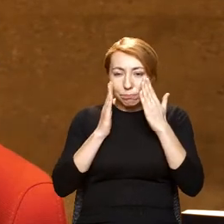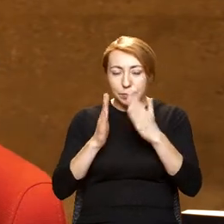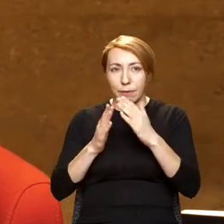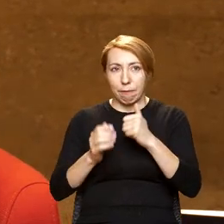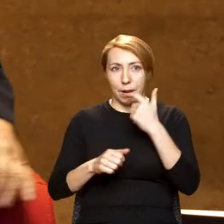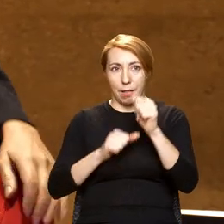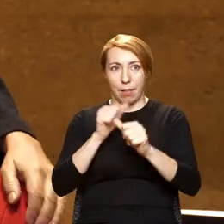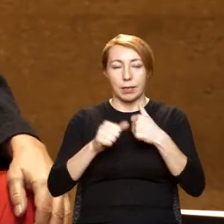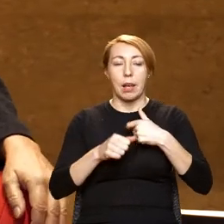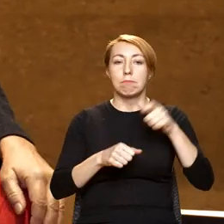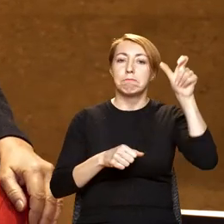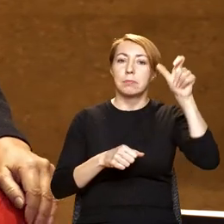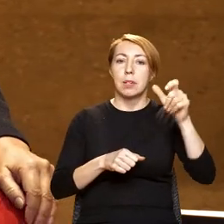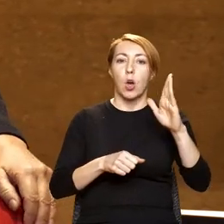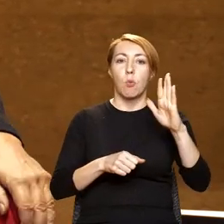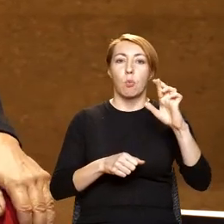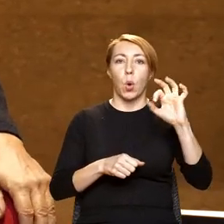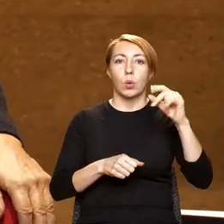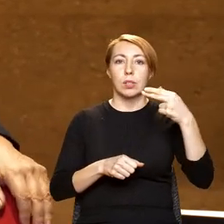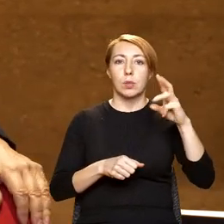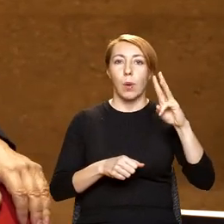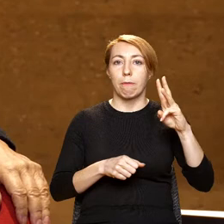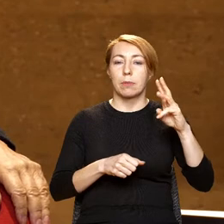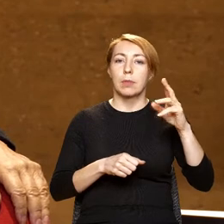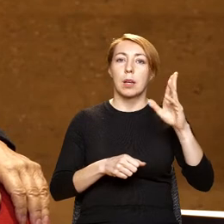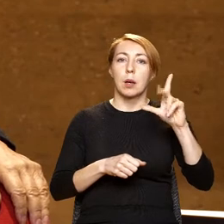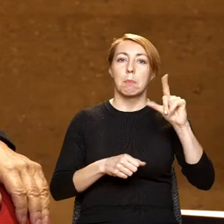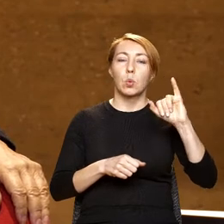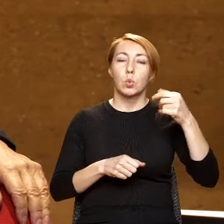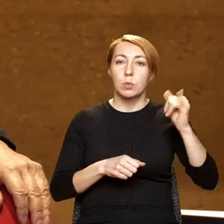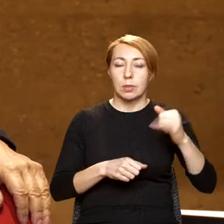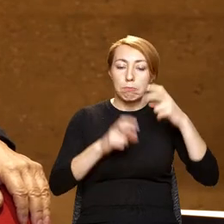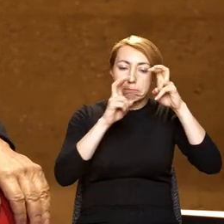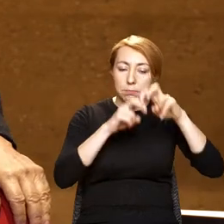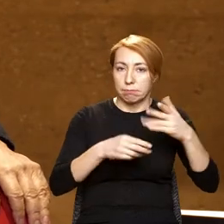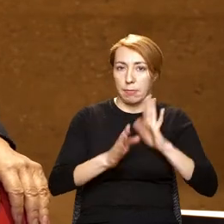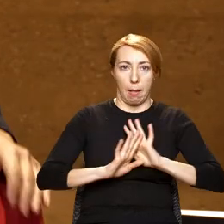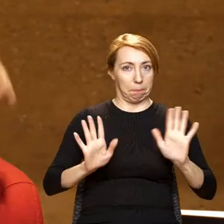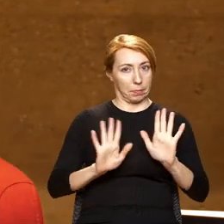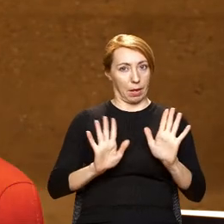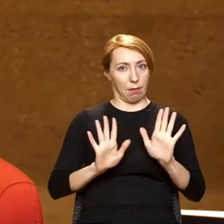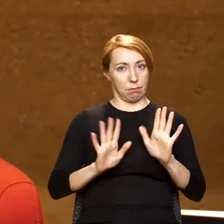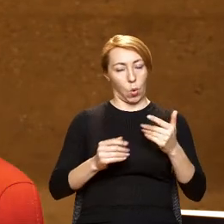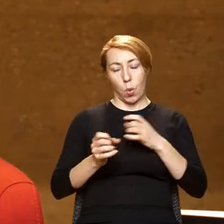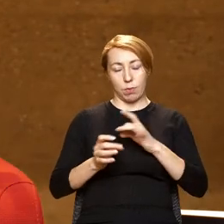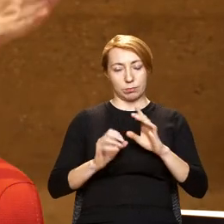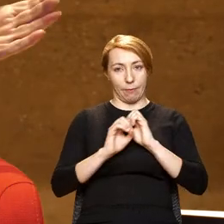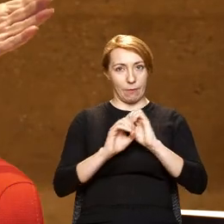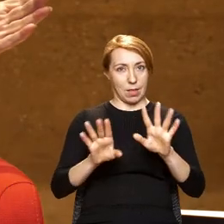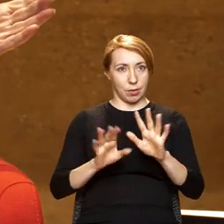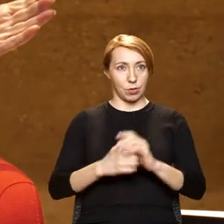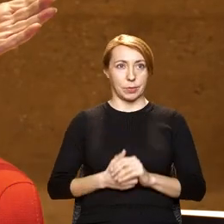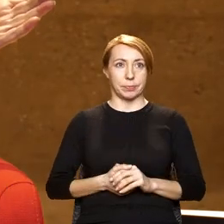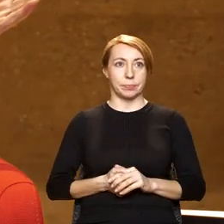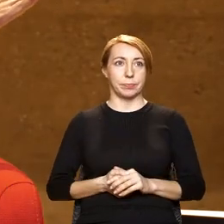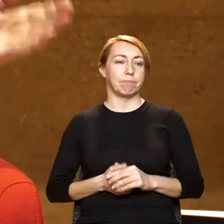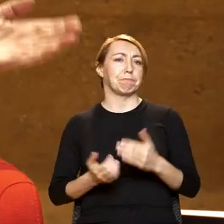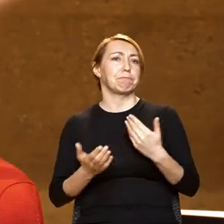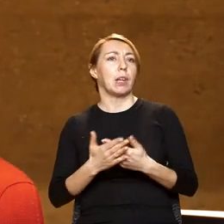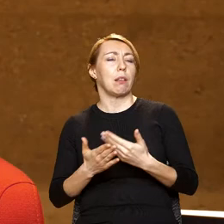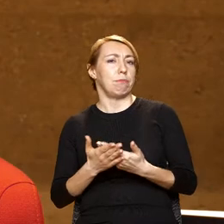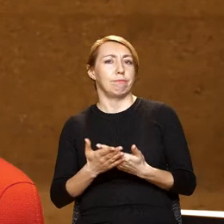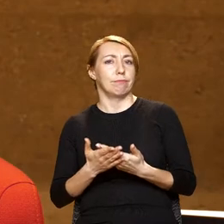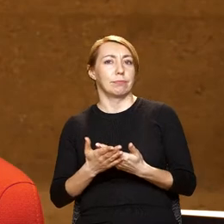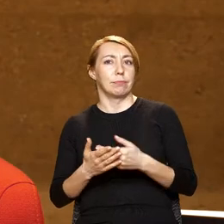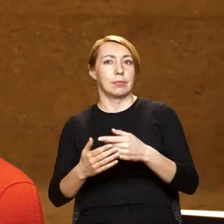Nie badam Bronisława Piłsudskiego, więc od razu to chciałam wyjaśnić. Dlaczego jest znany gdzie